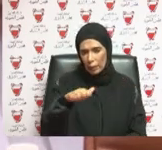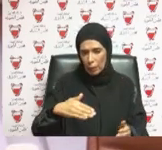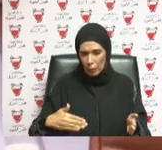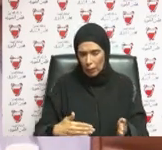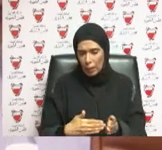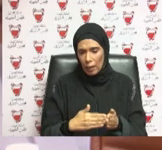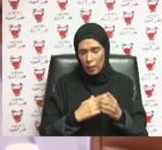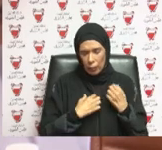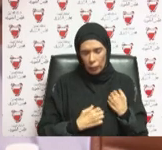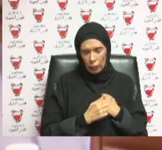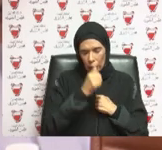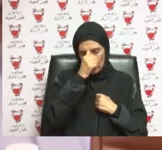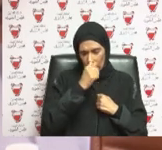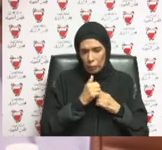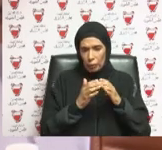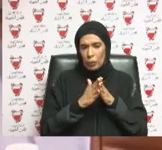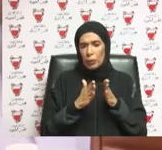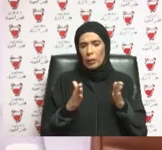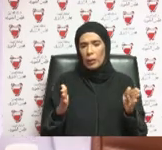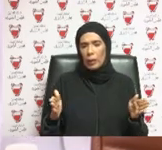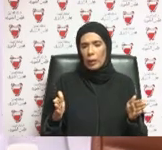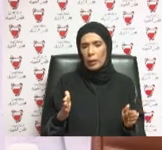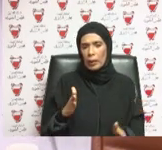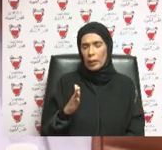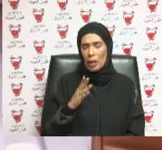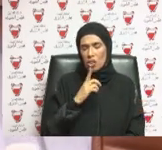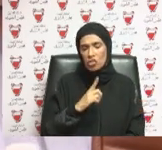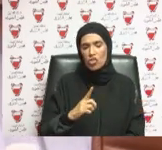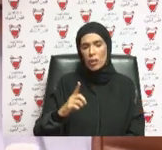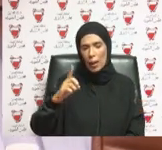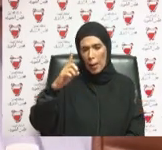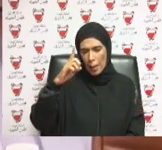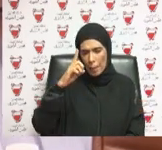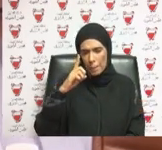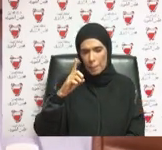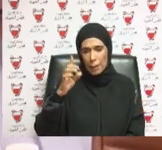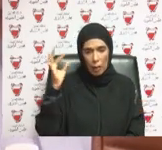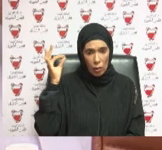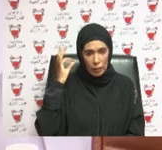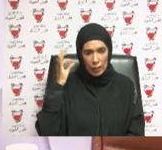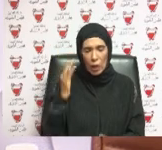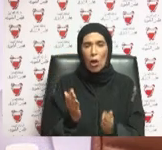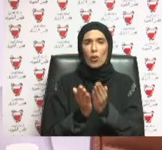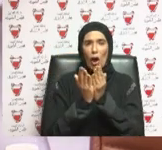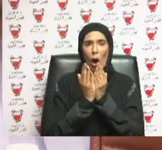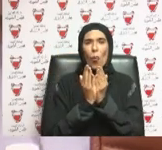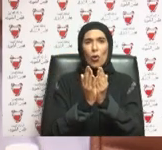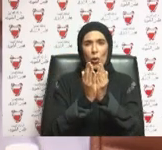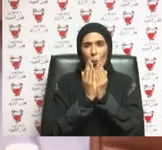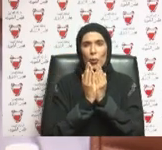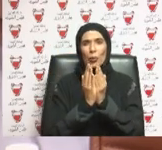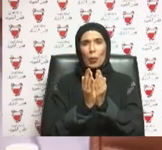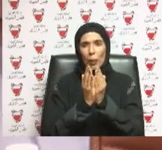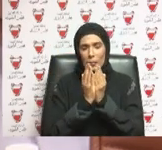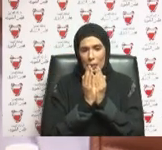القلب حزن كبير، وإن شاء الله رب العالمين كثر ما سمعنا من دعاوي له وطلبات